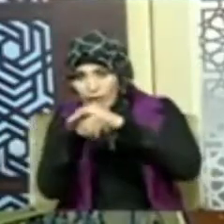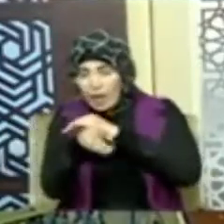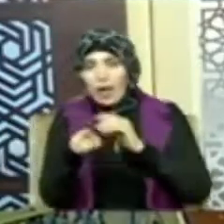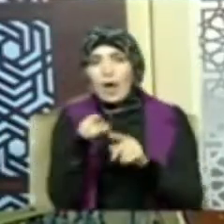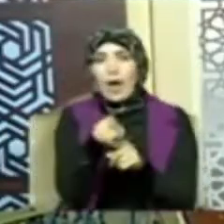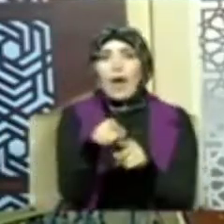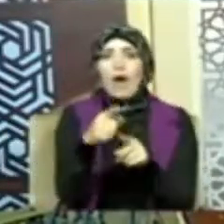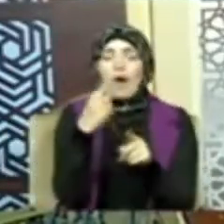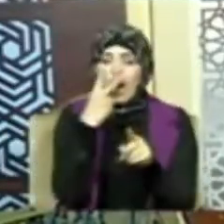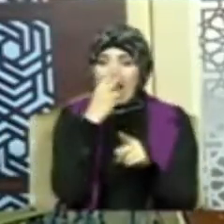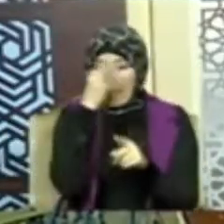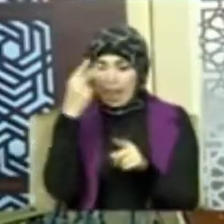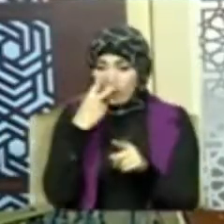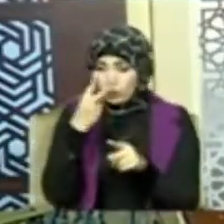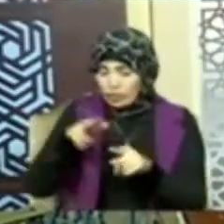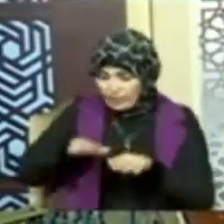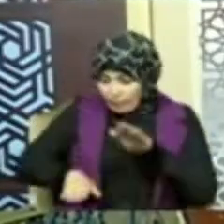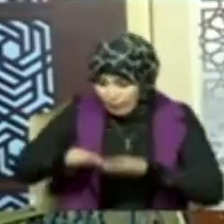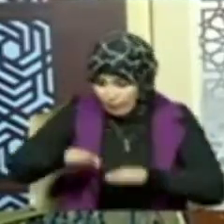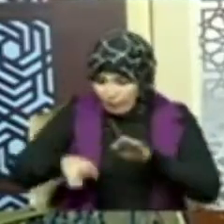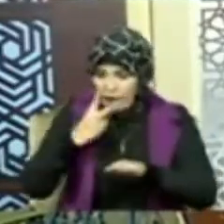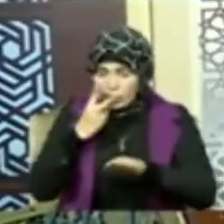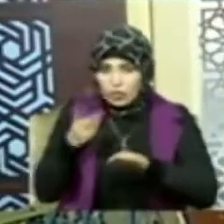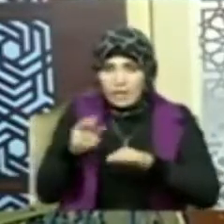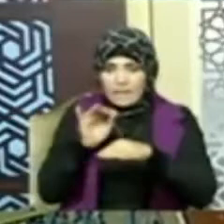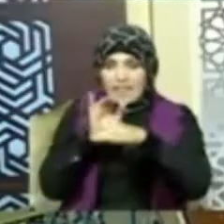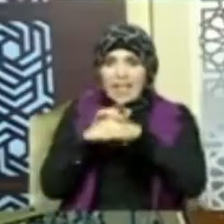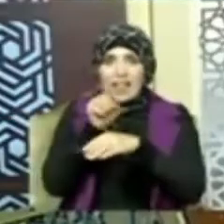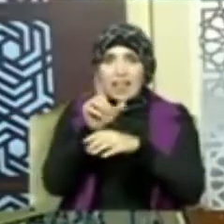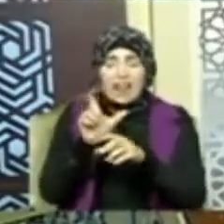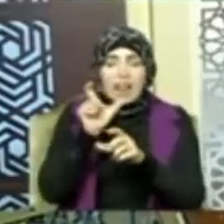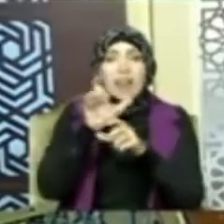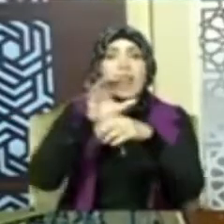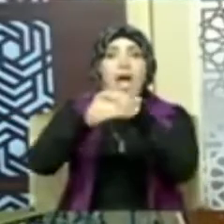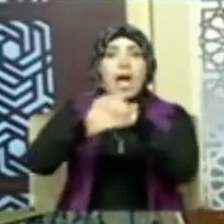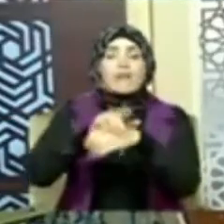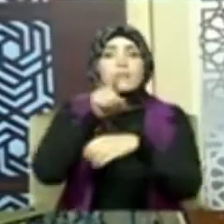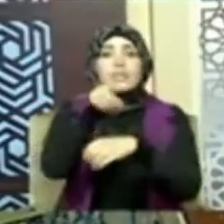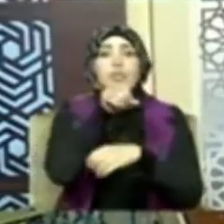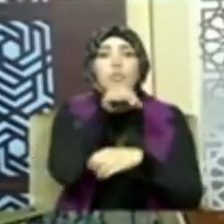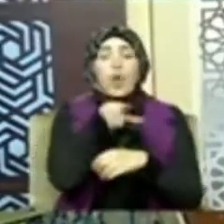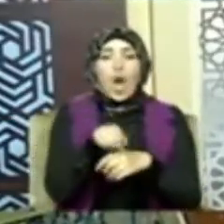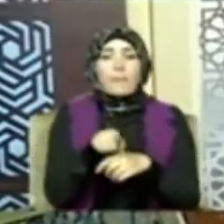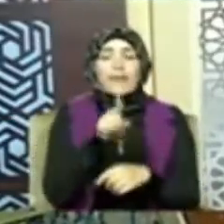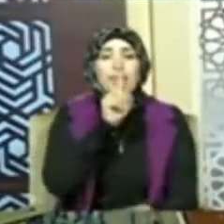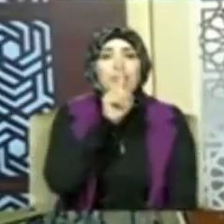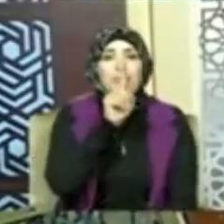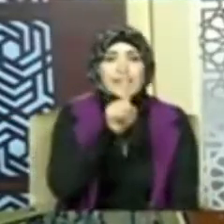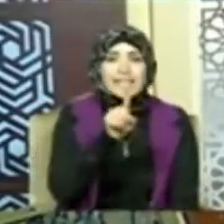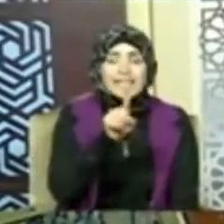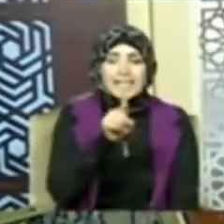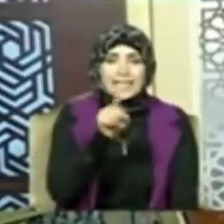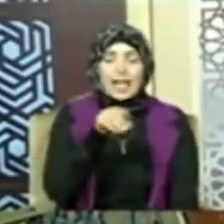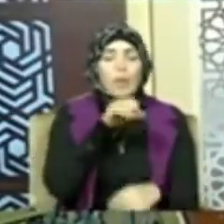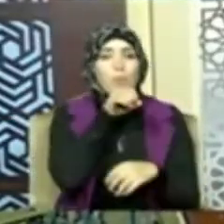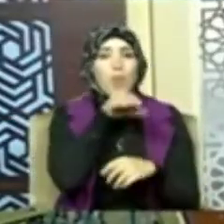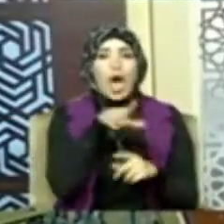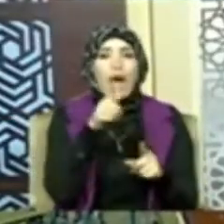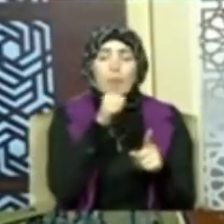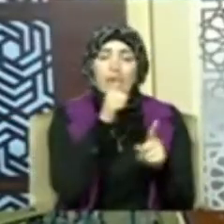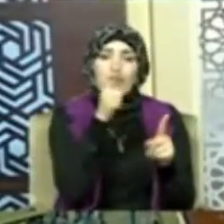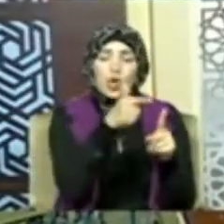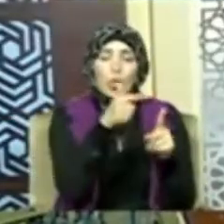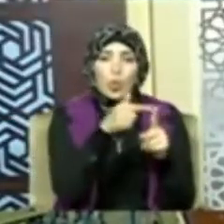رسول الله بثقة وثبات وإيمان: يا أبا بكر، ما ظنك باثنين